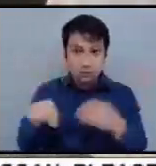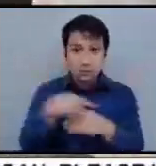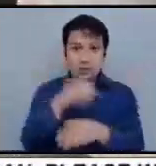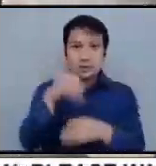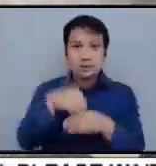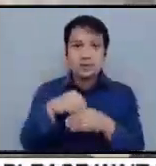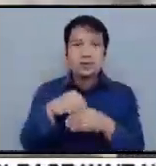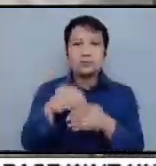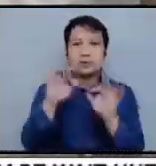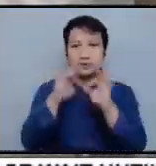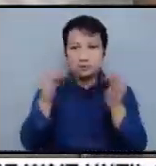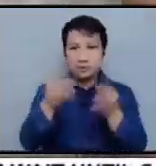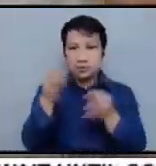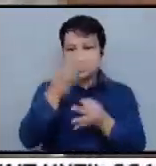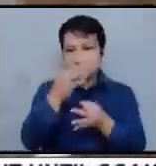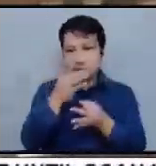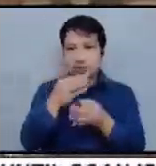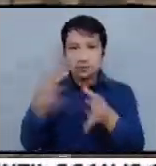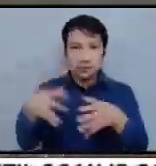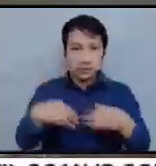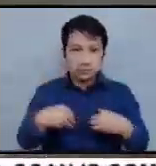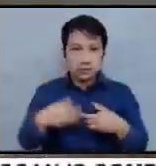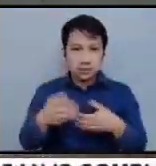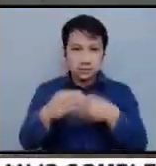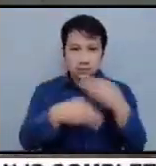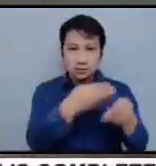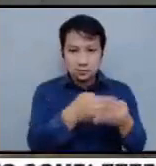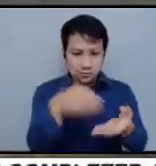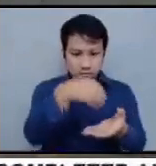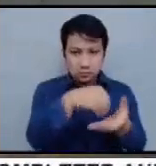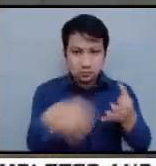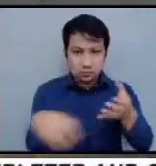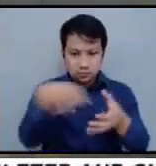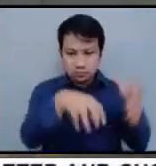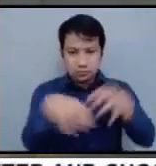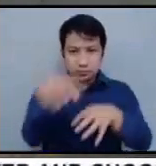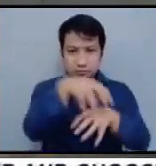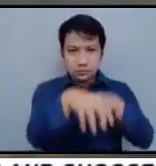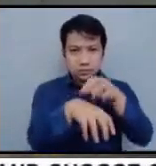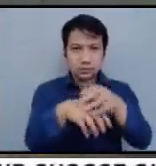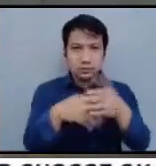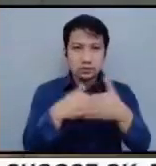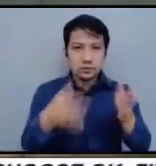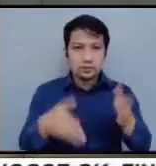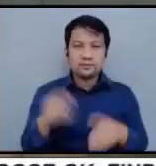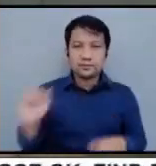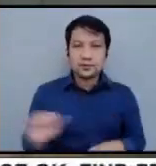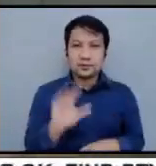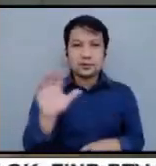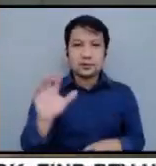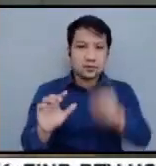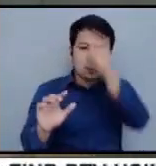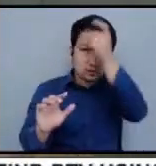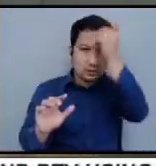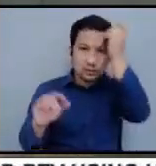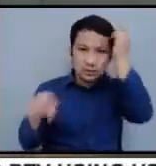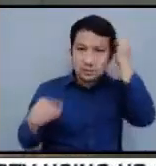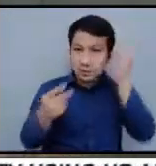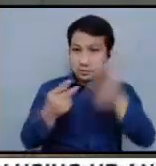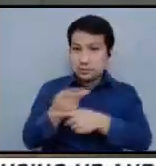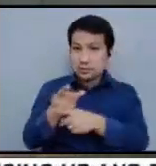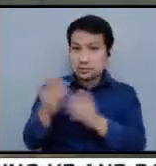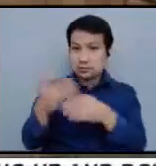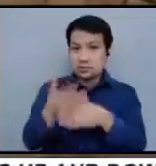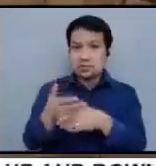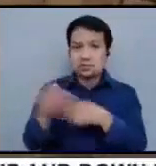packs na natatanggap ng mga apektado ng bagyo. Tayo yung kauna-unahan sa Asia as a production facility managed